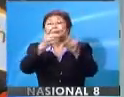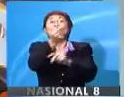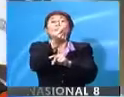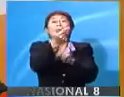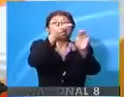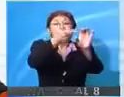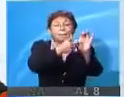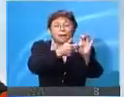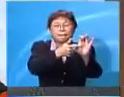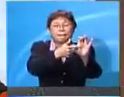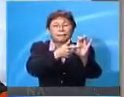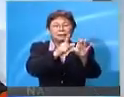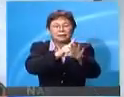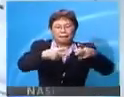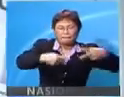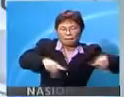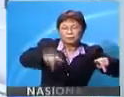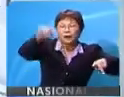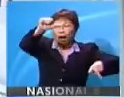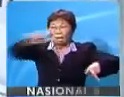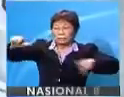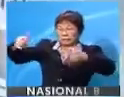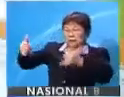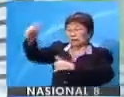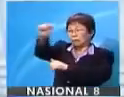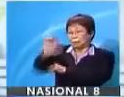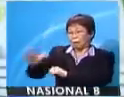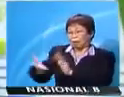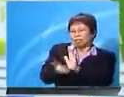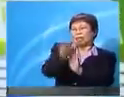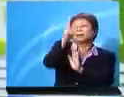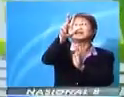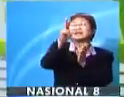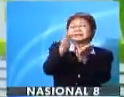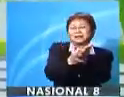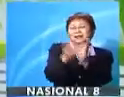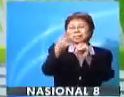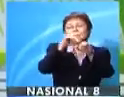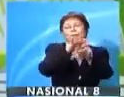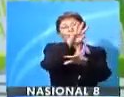minyak mentah Brent di pasaran Asia hari ini naik 3 sen kepada